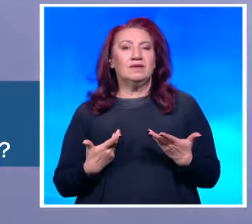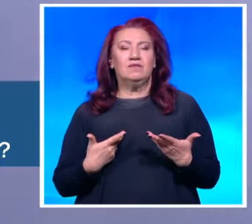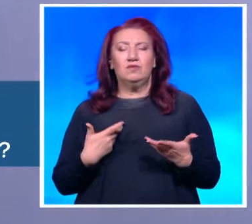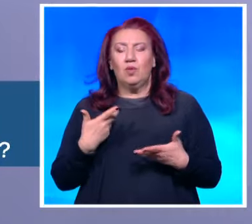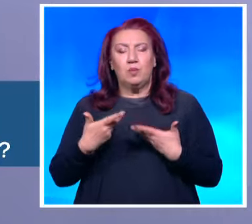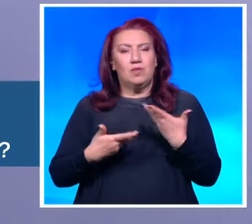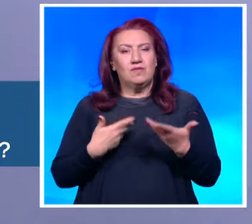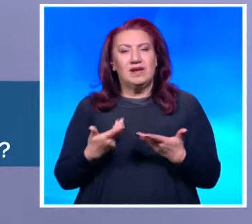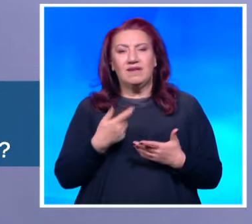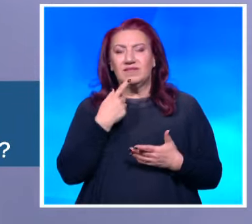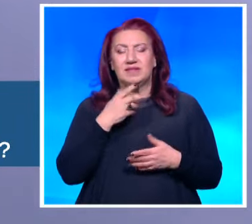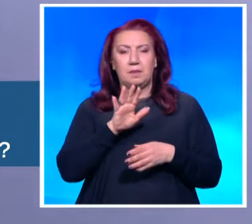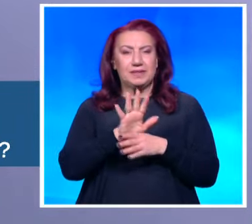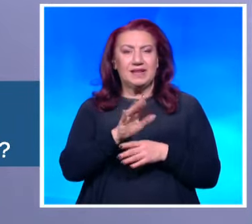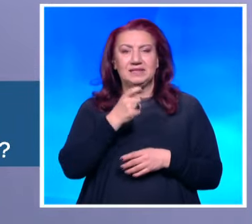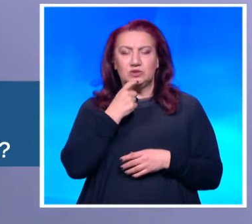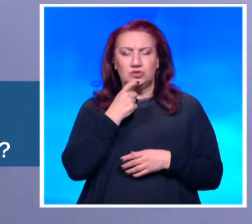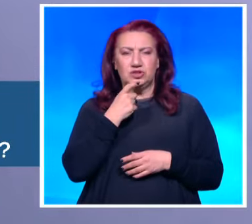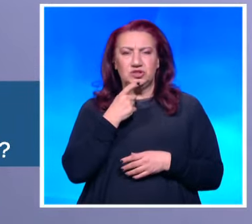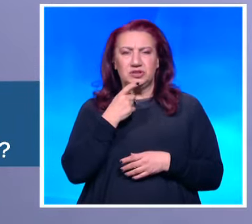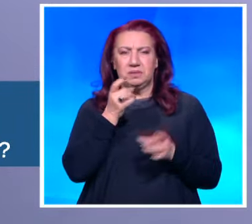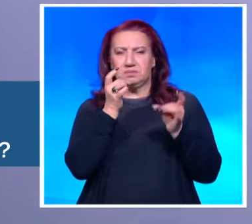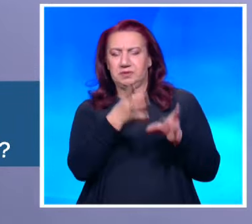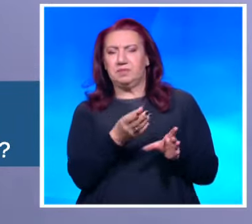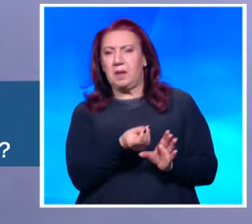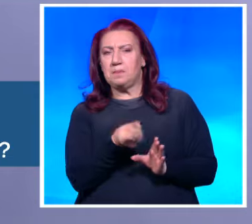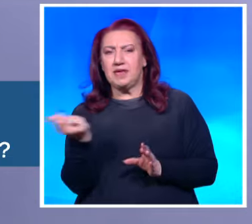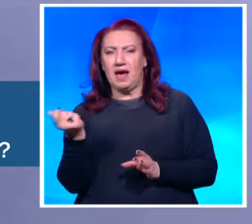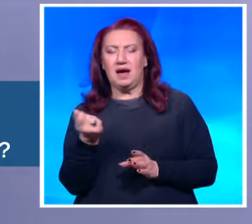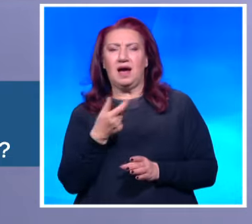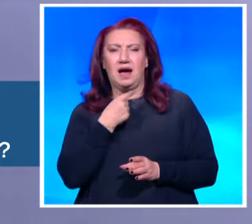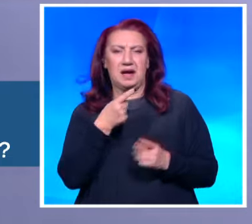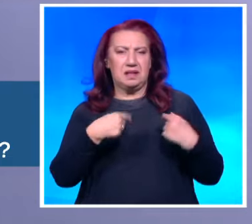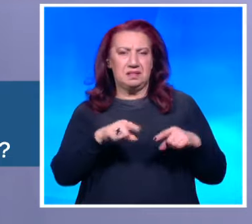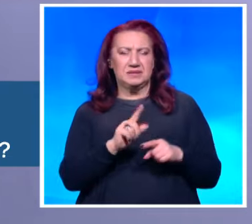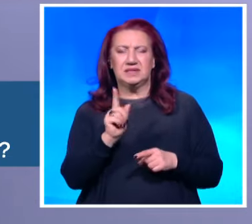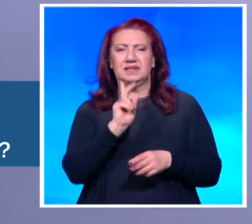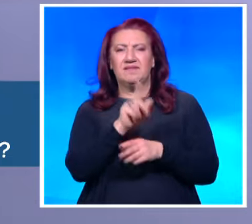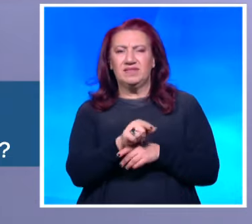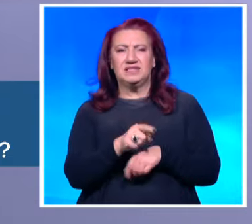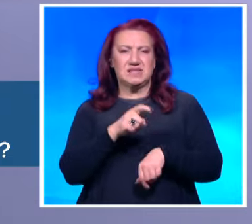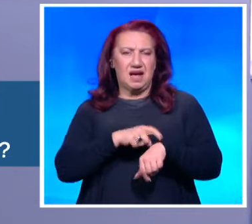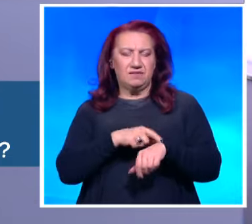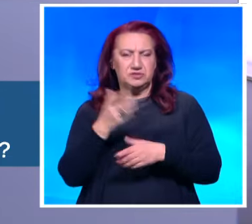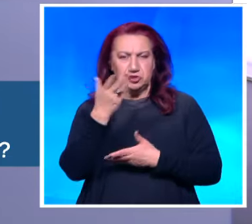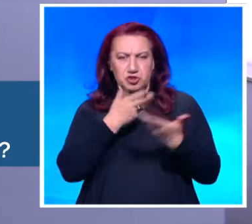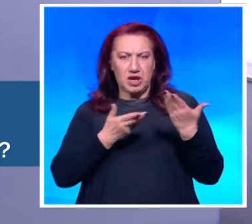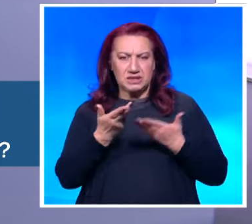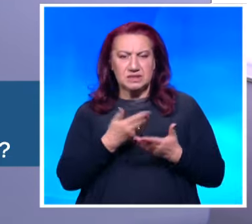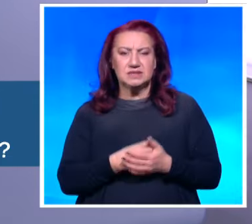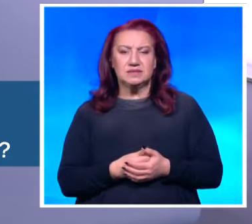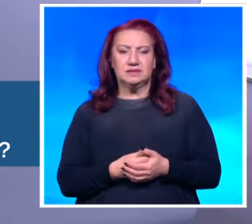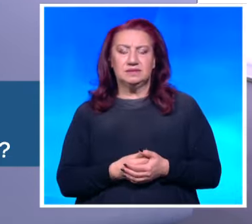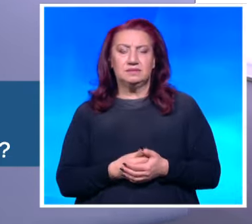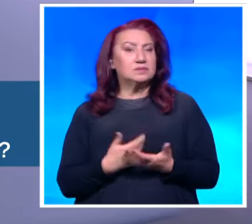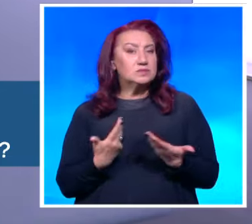тях започнахме, да бягат от час? Какво и потиква към това? Мисля, че това е точно